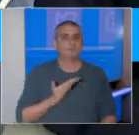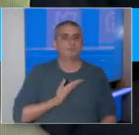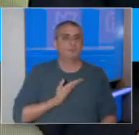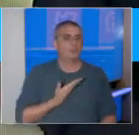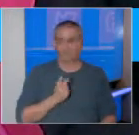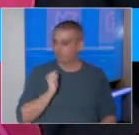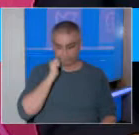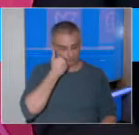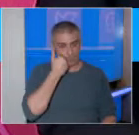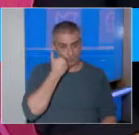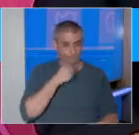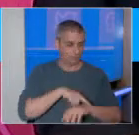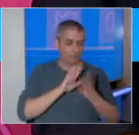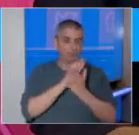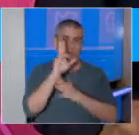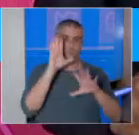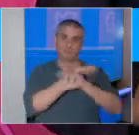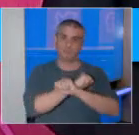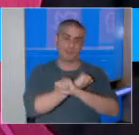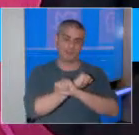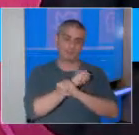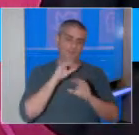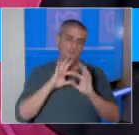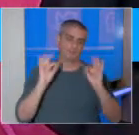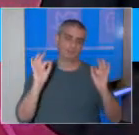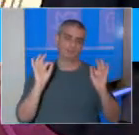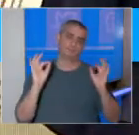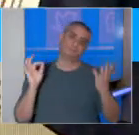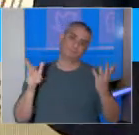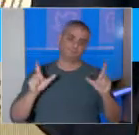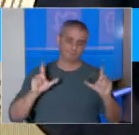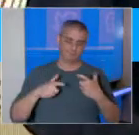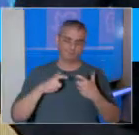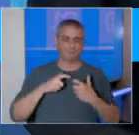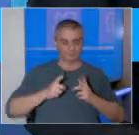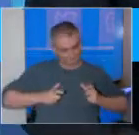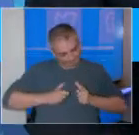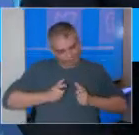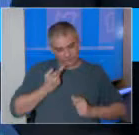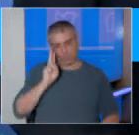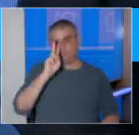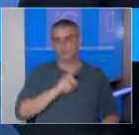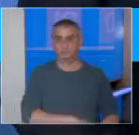הפעם שמחר, בחצות בלילה, נכנסים למה שנקרא סגר מהודק יותר?